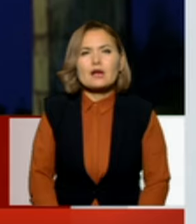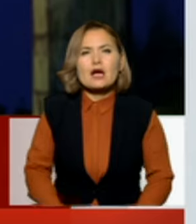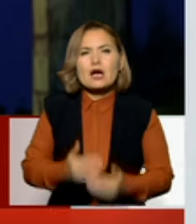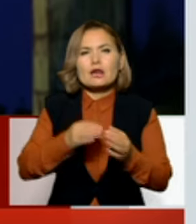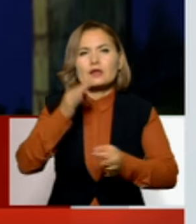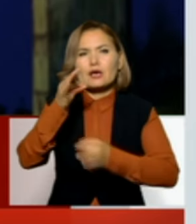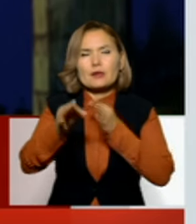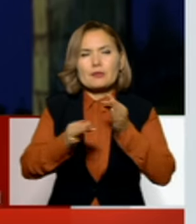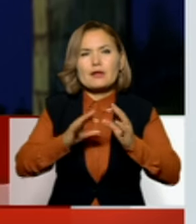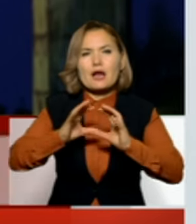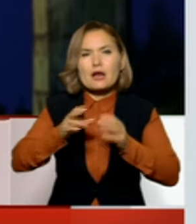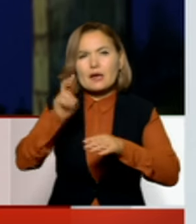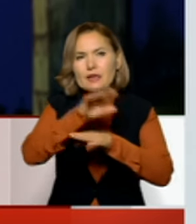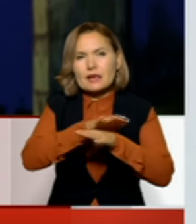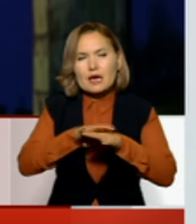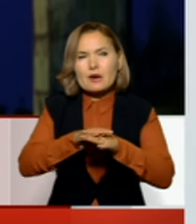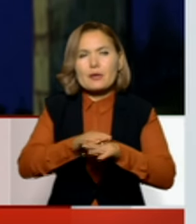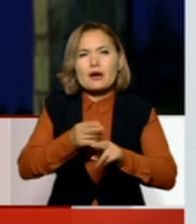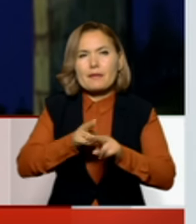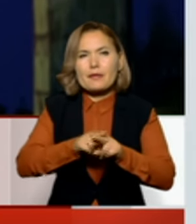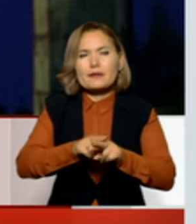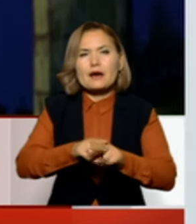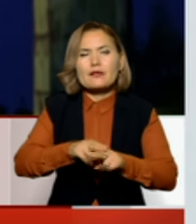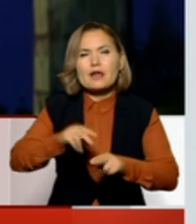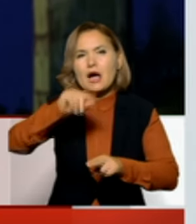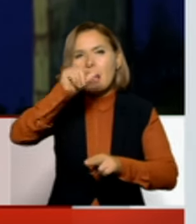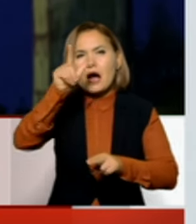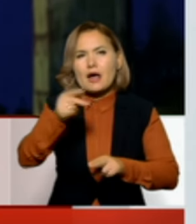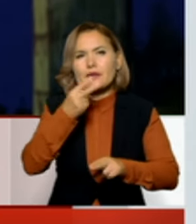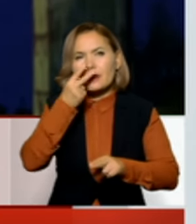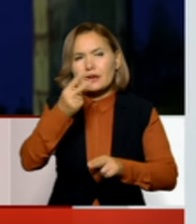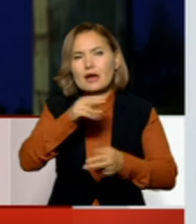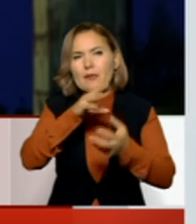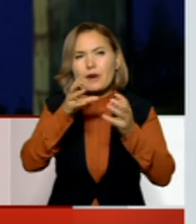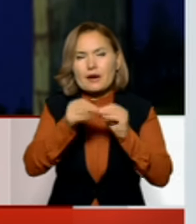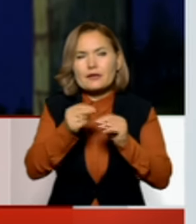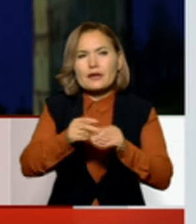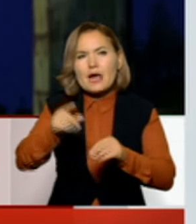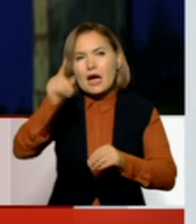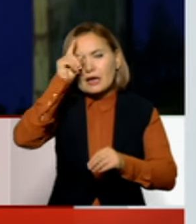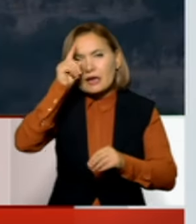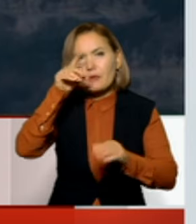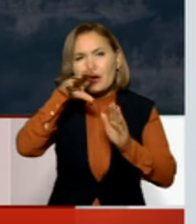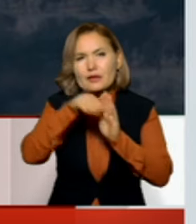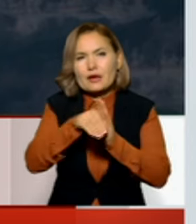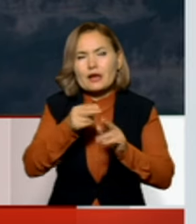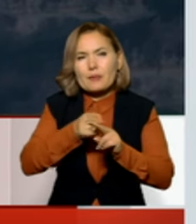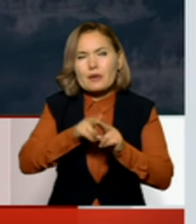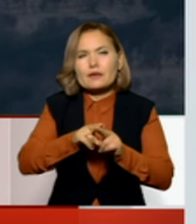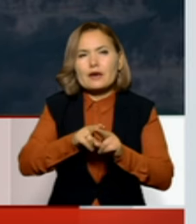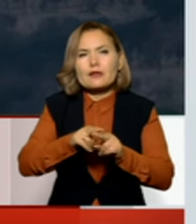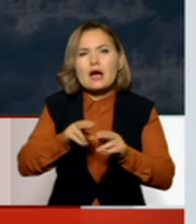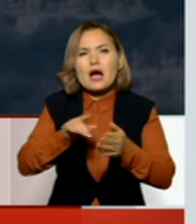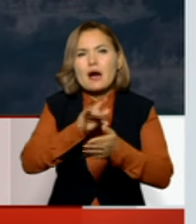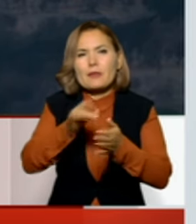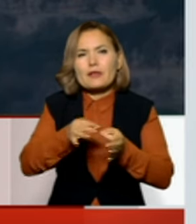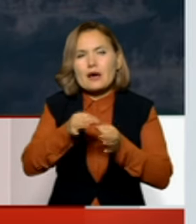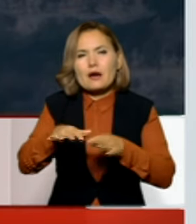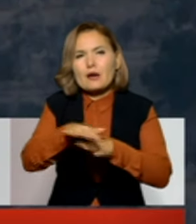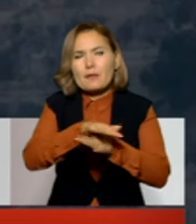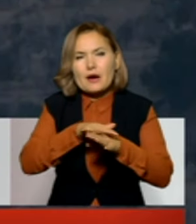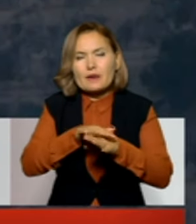Соңғы тәулікте әлемнің бірқатар елі суперайды тамашалады. Солардың қатарында Германия да бар. Оның Дортмунд қаласының